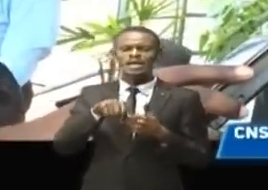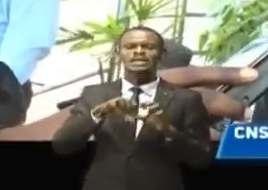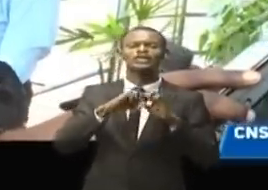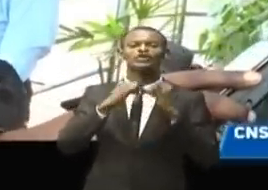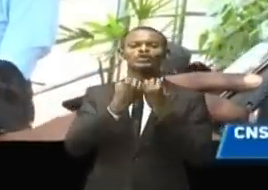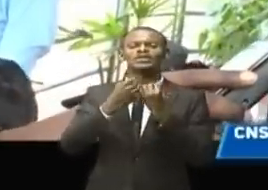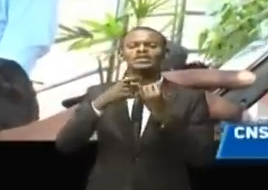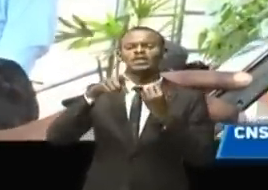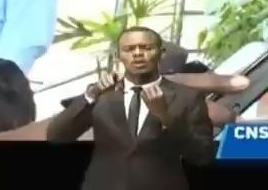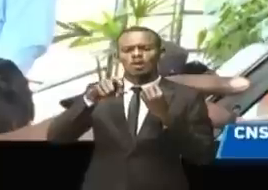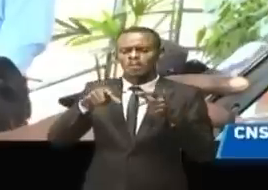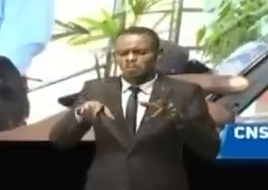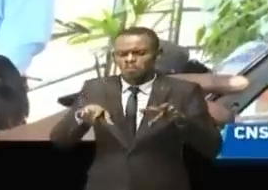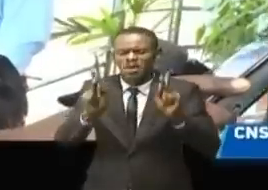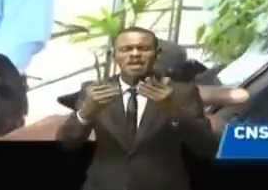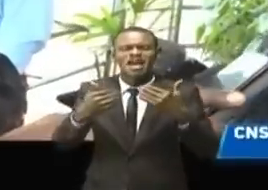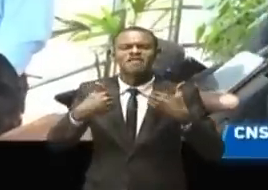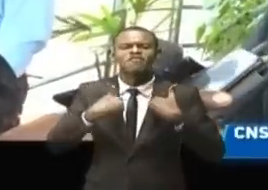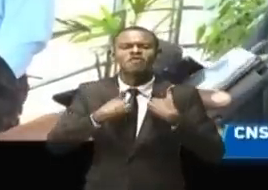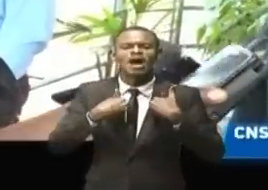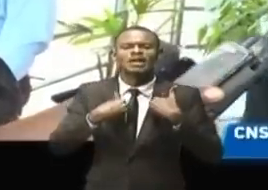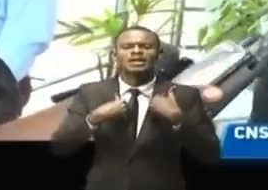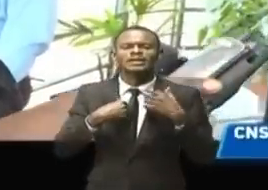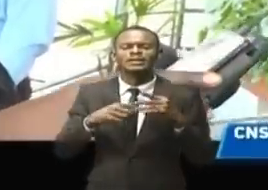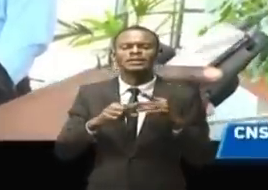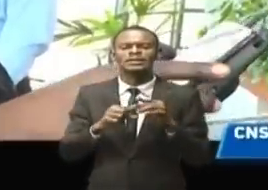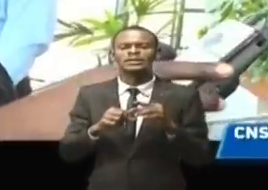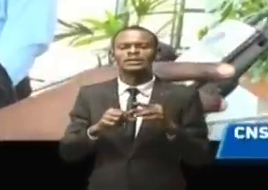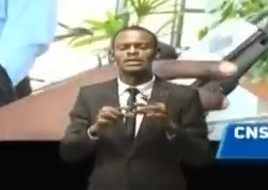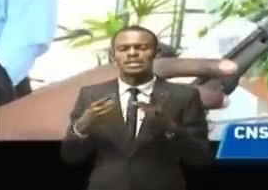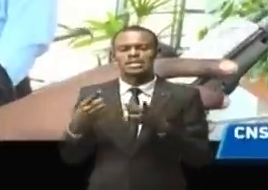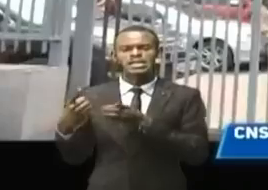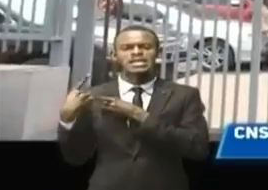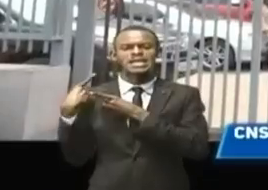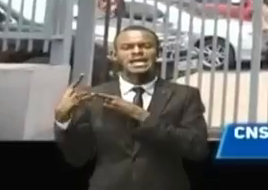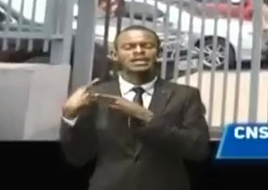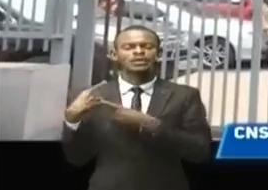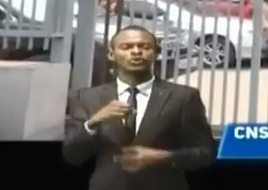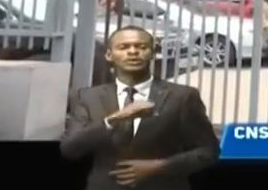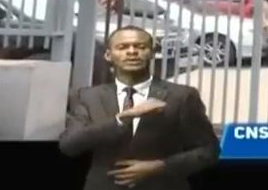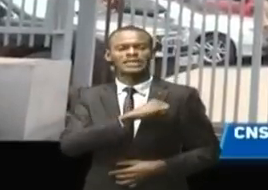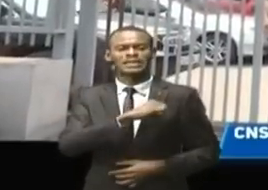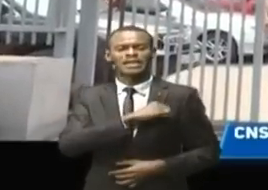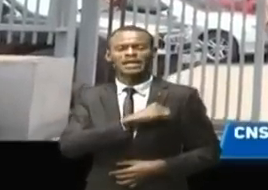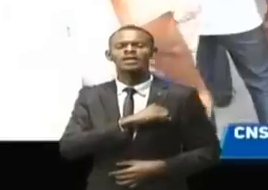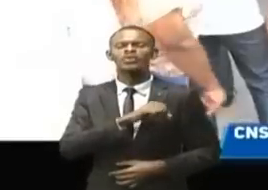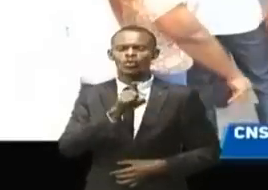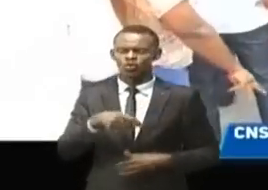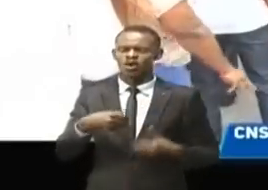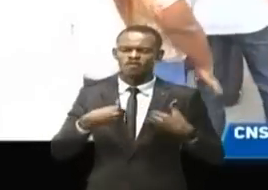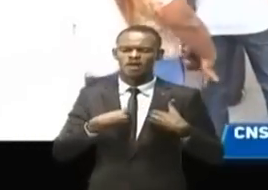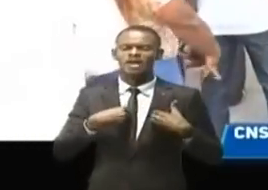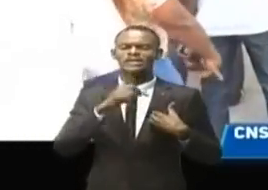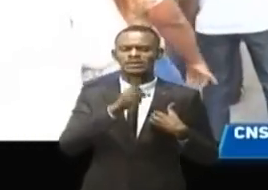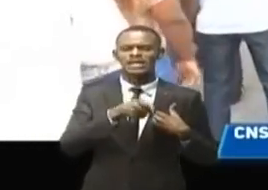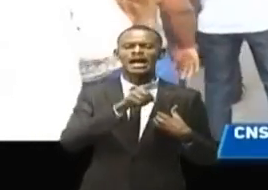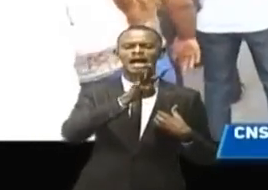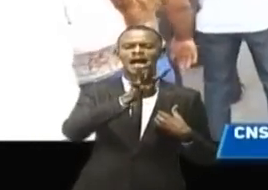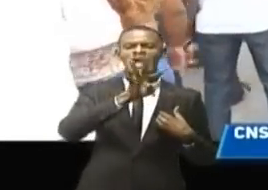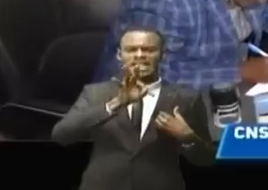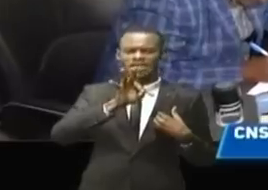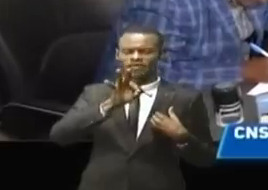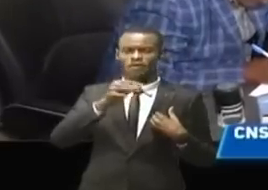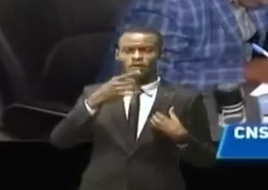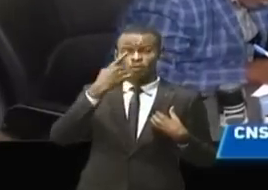la CNSS, nous avons 49 collèges électoraux. Alors, pour la journée d'aujourd'hui, il y a une seule commission qui